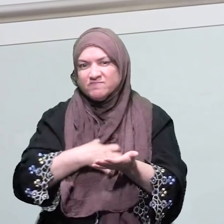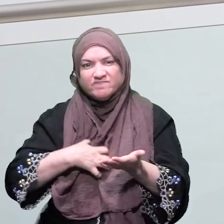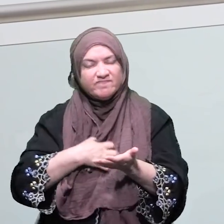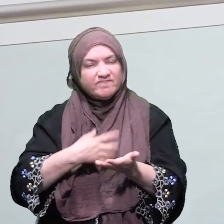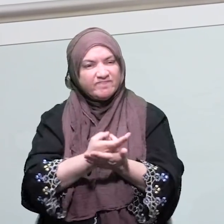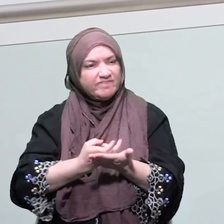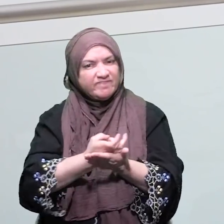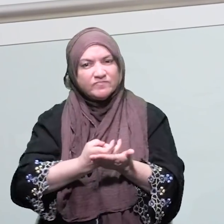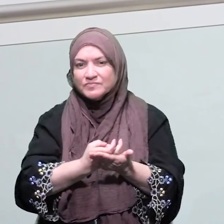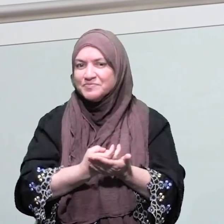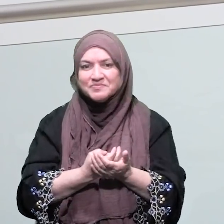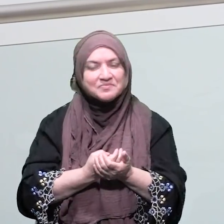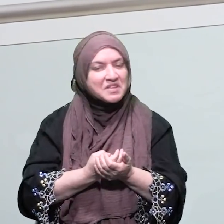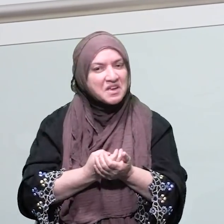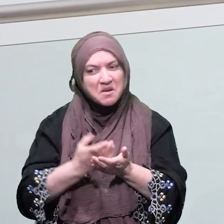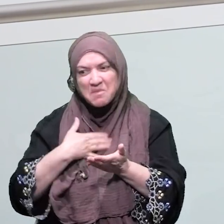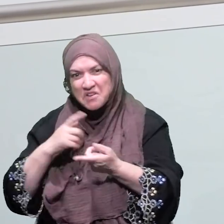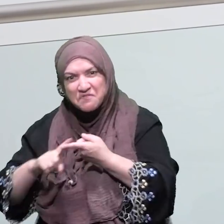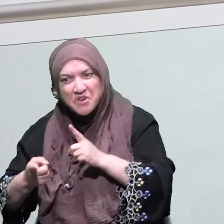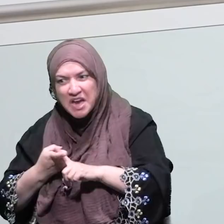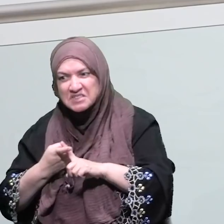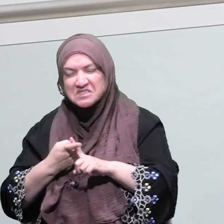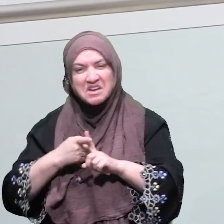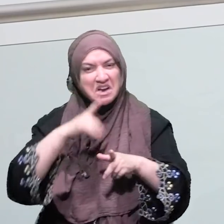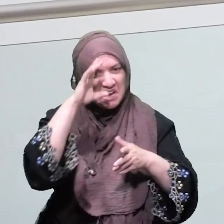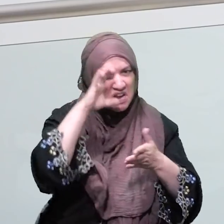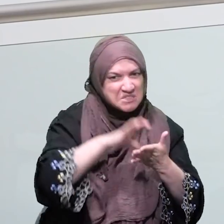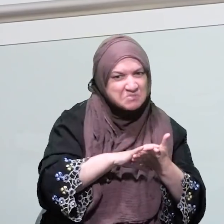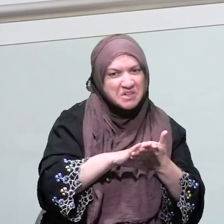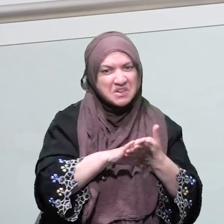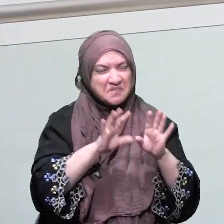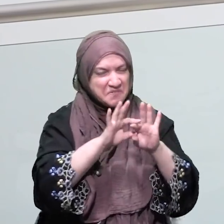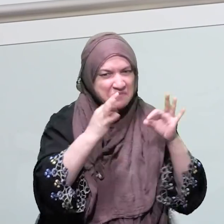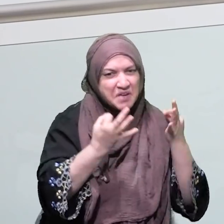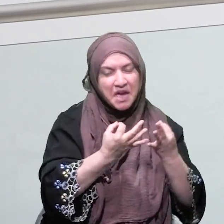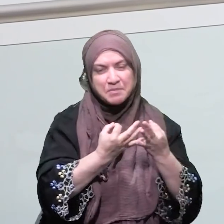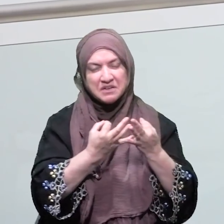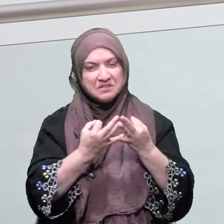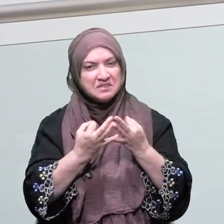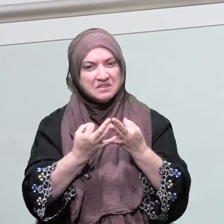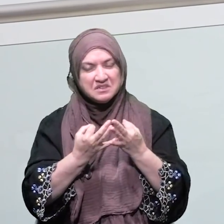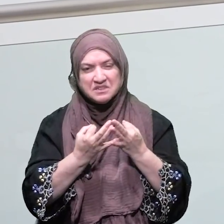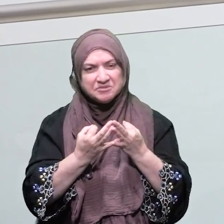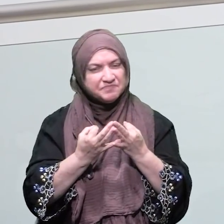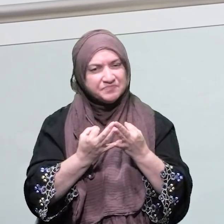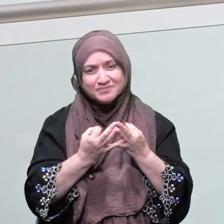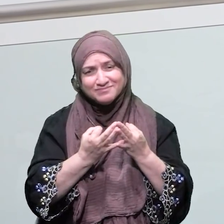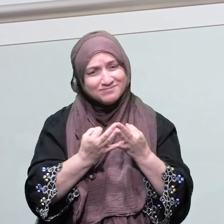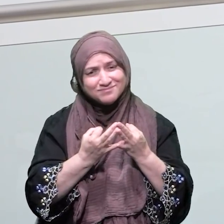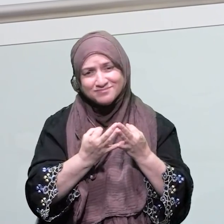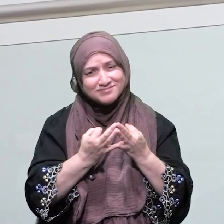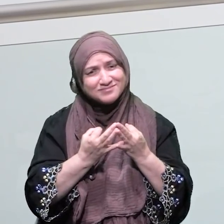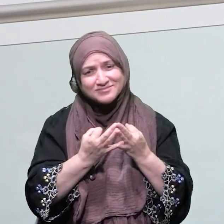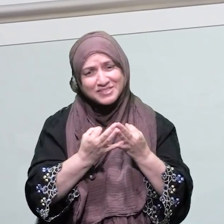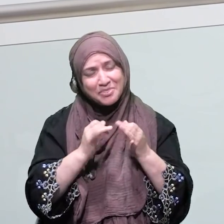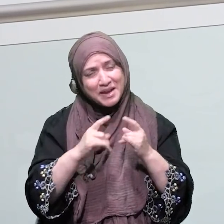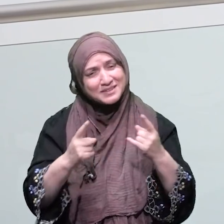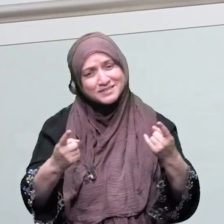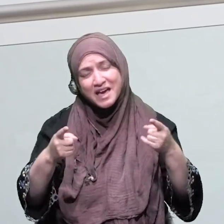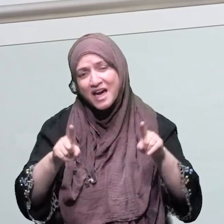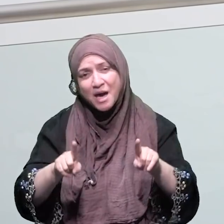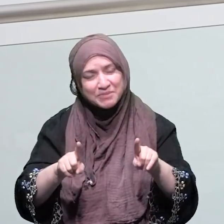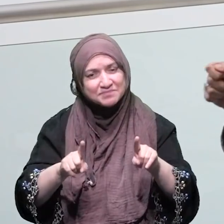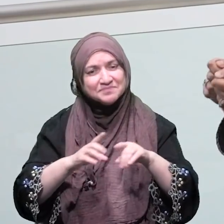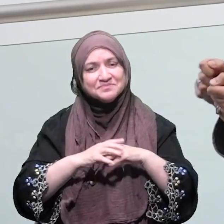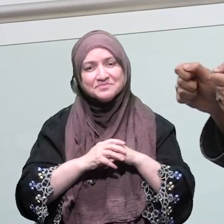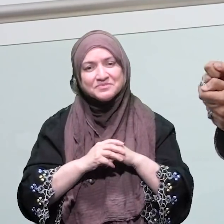يَغْضَبُ عَلَى أَهْلِهِ لِأَنَّهُ مِنْ عَمَلِ الشَّيْطَانِ. He said, when that happens to you, don't get mad at your family. Don't fall for it.